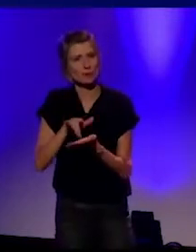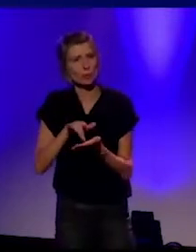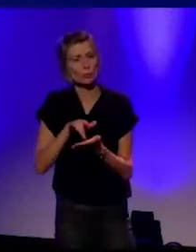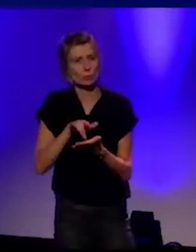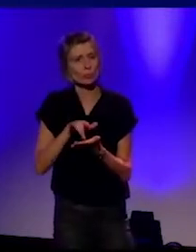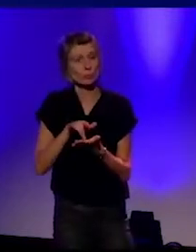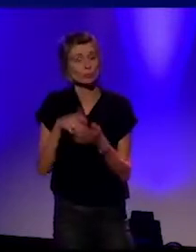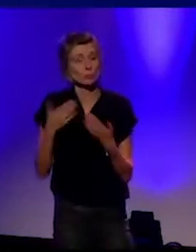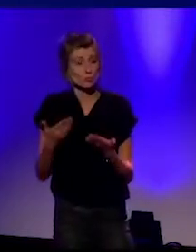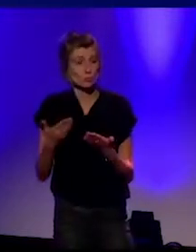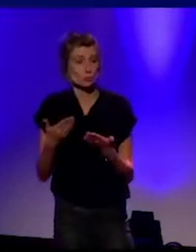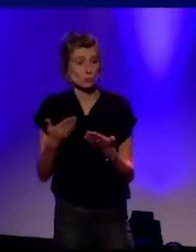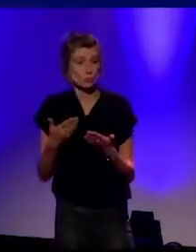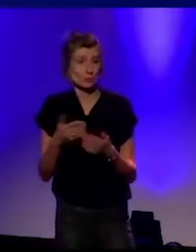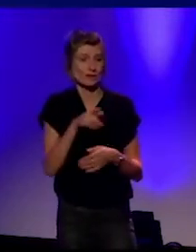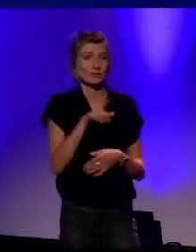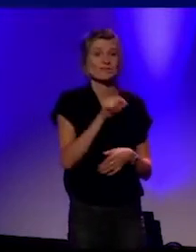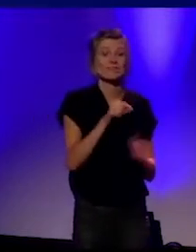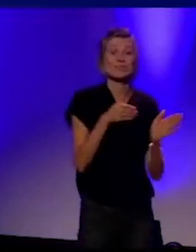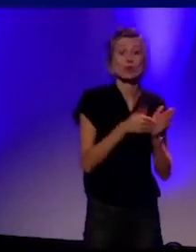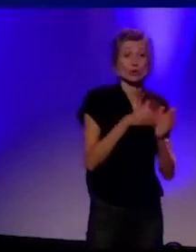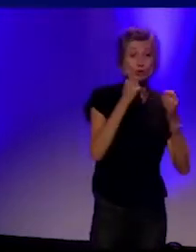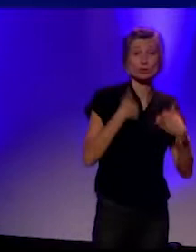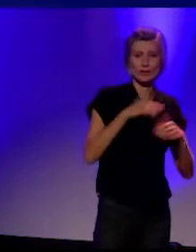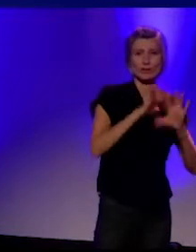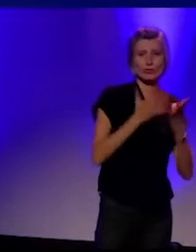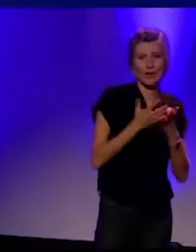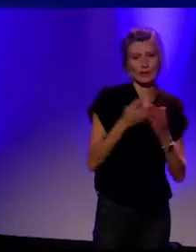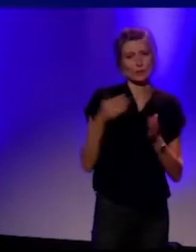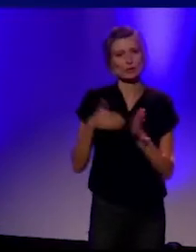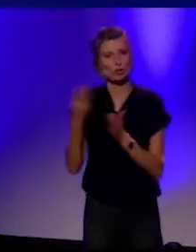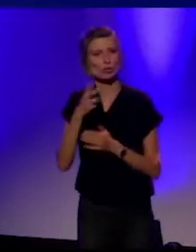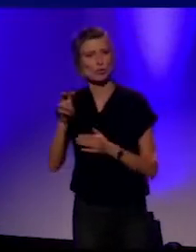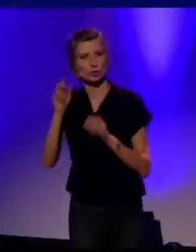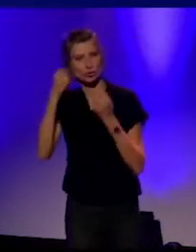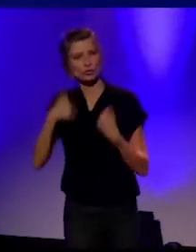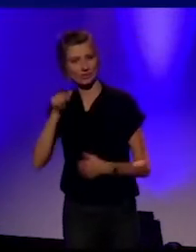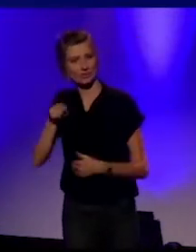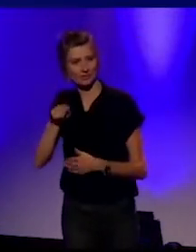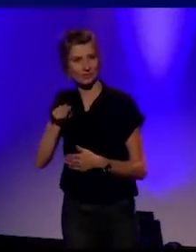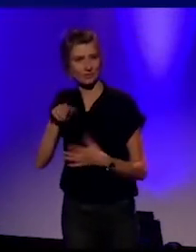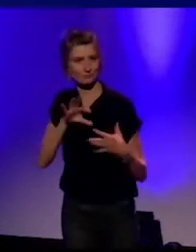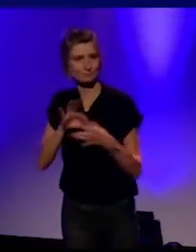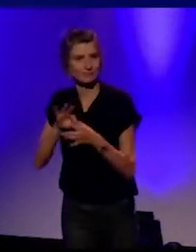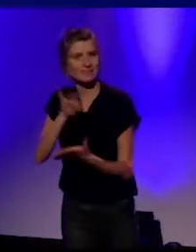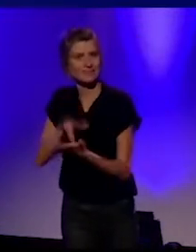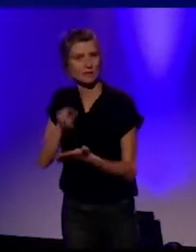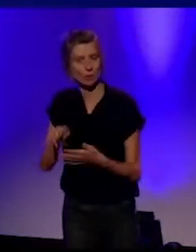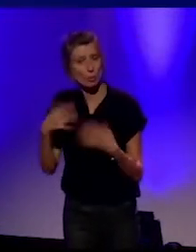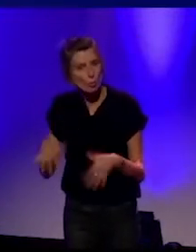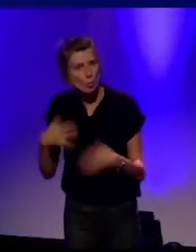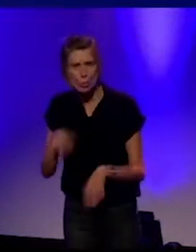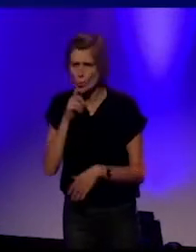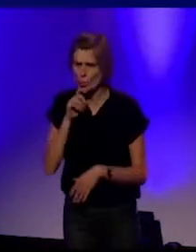1200 van de 10.000 studenten van Brown University. Dat is wel wat, 1200.